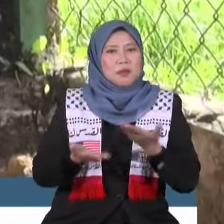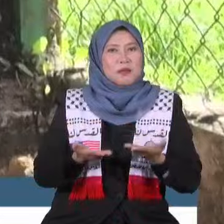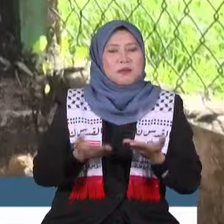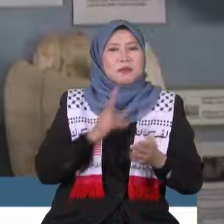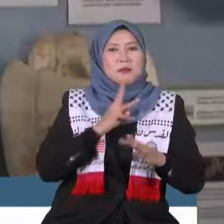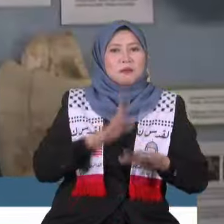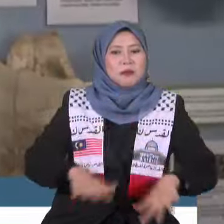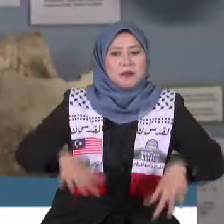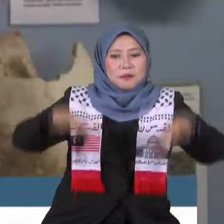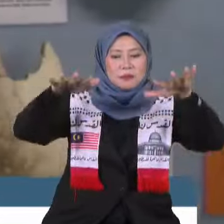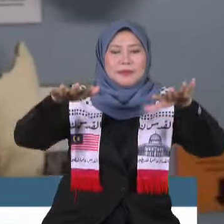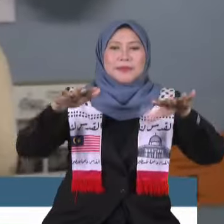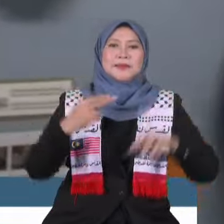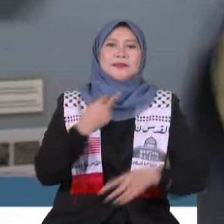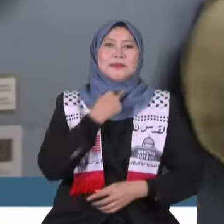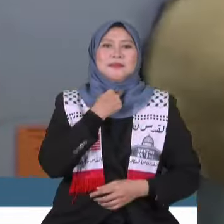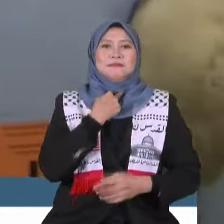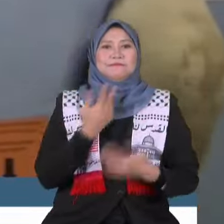musim banjir.